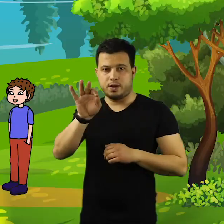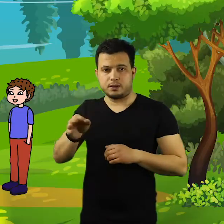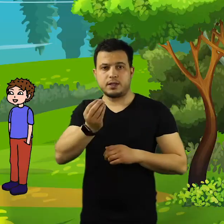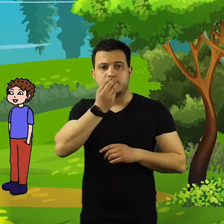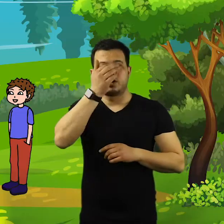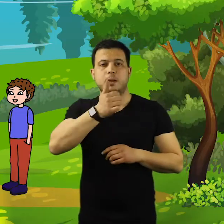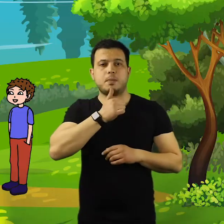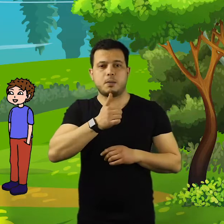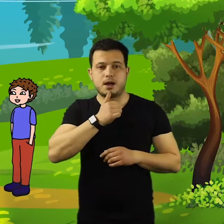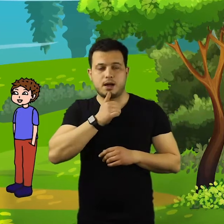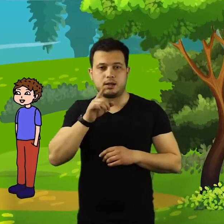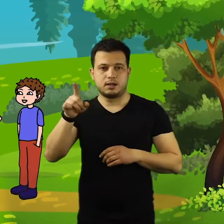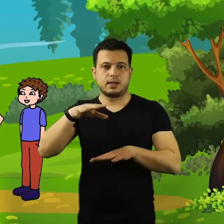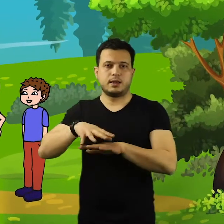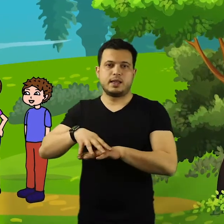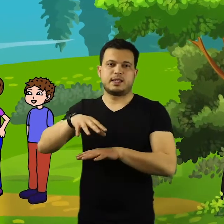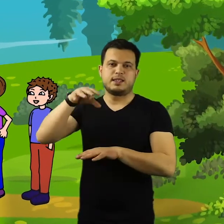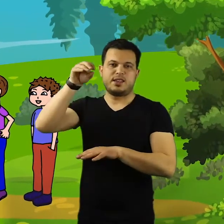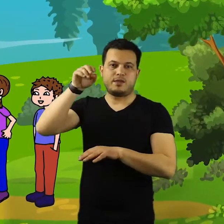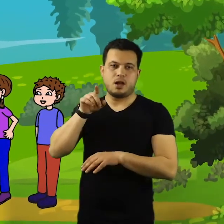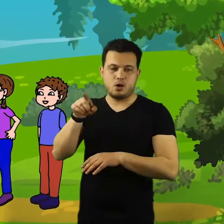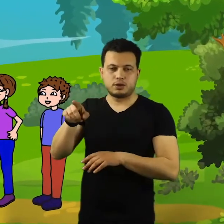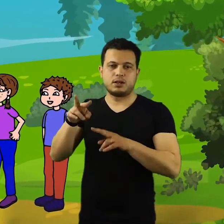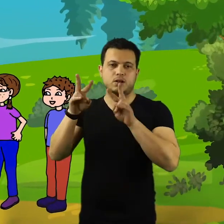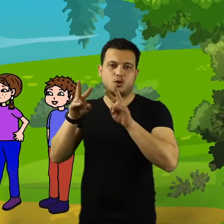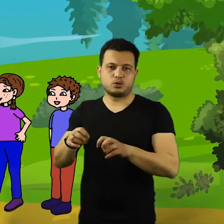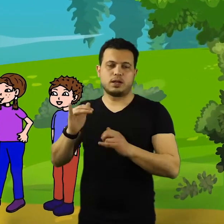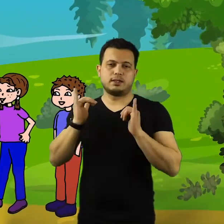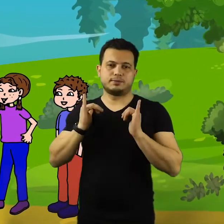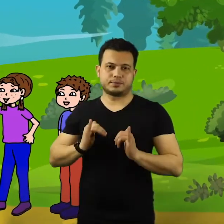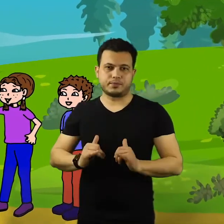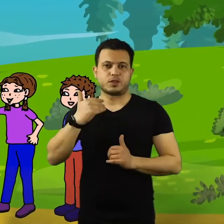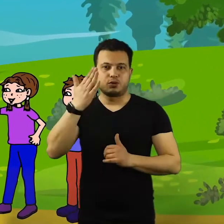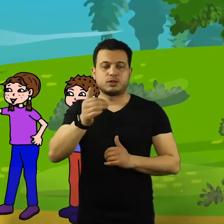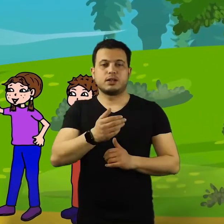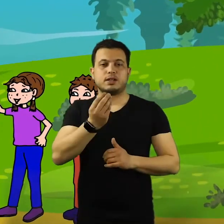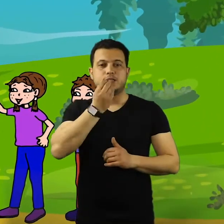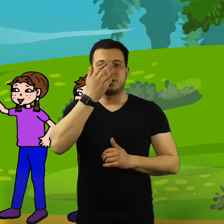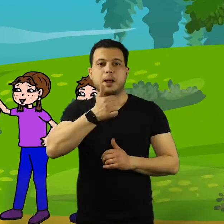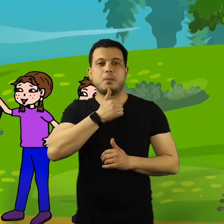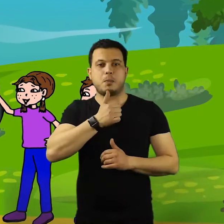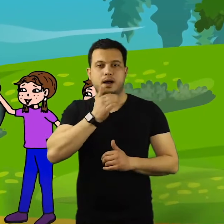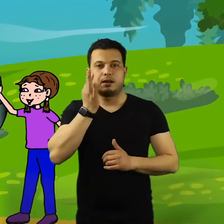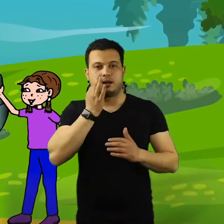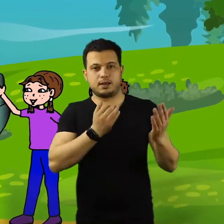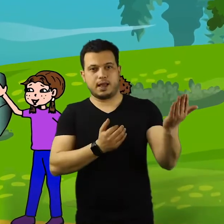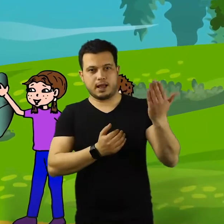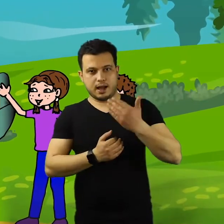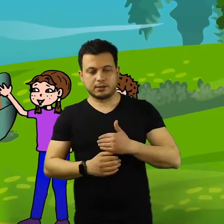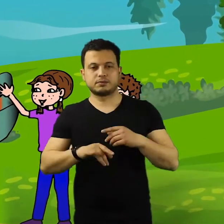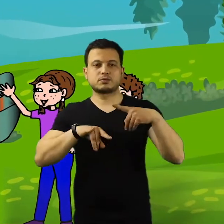dinlenmeye koyuldular Onlar dinlenirken yanlarına Çiçek Baba geldi Ve merakla sordu